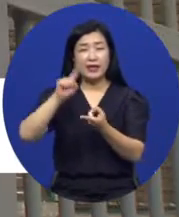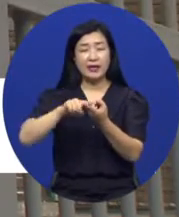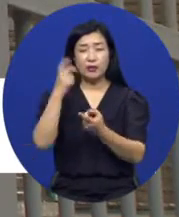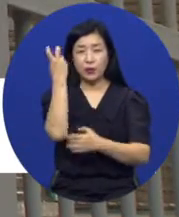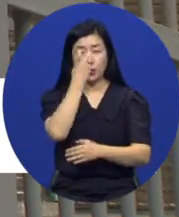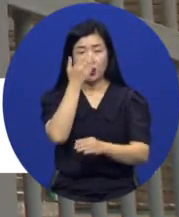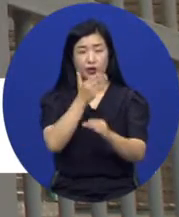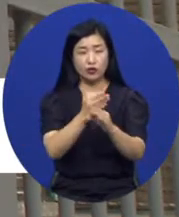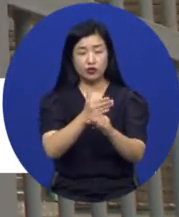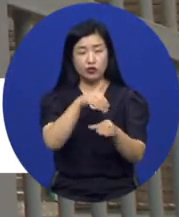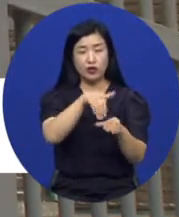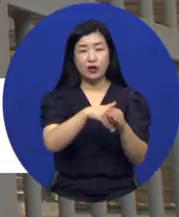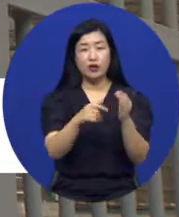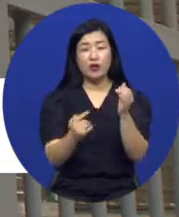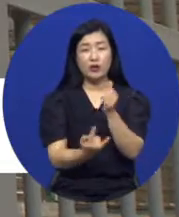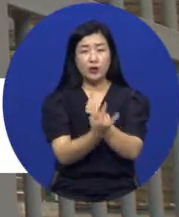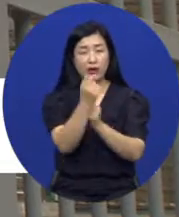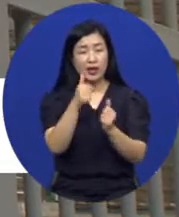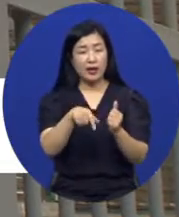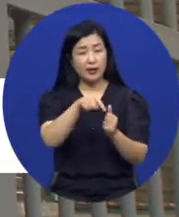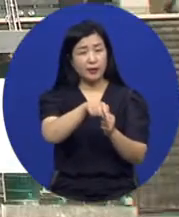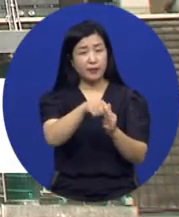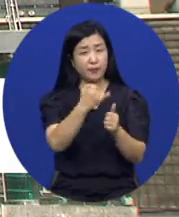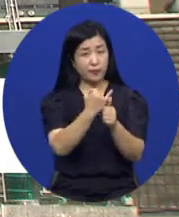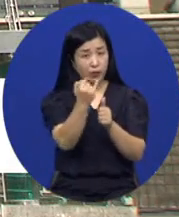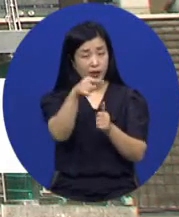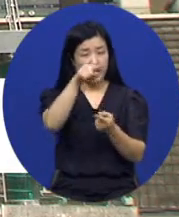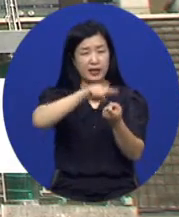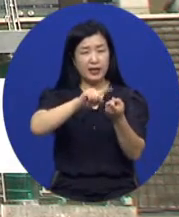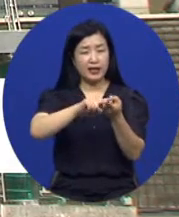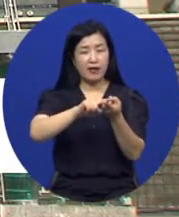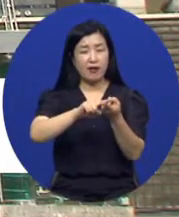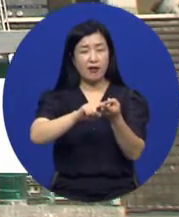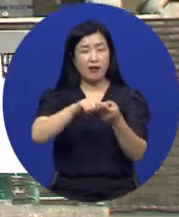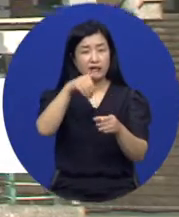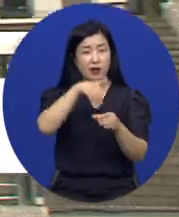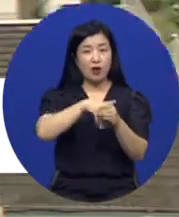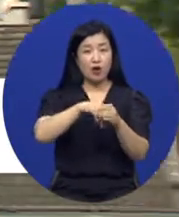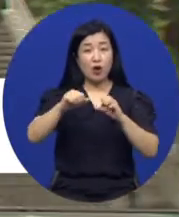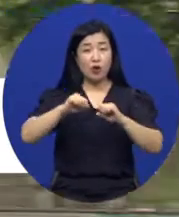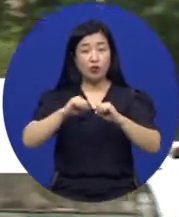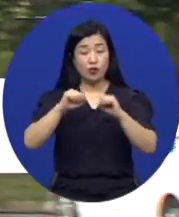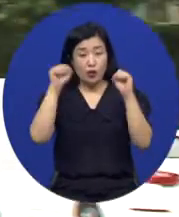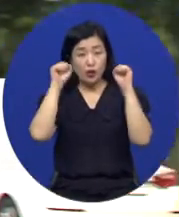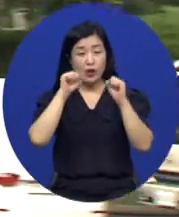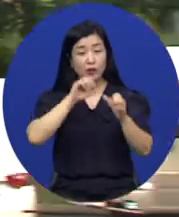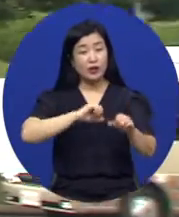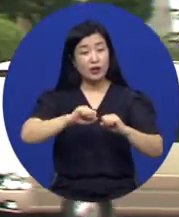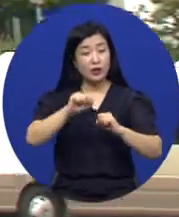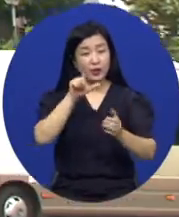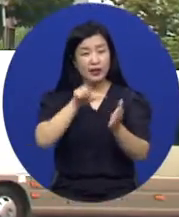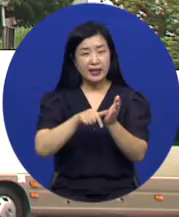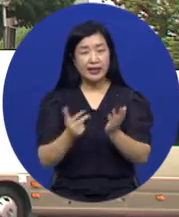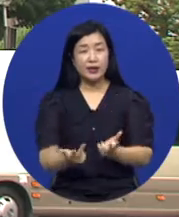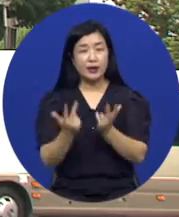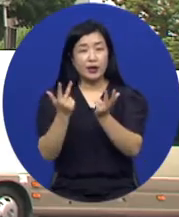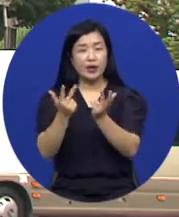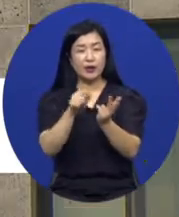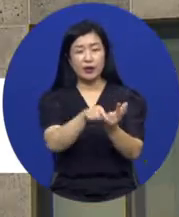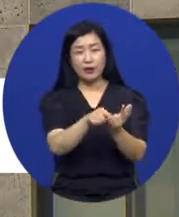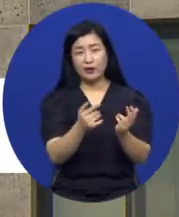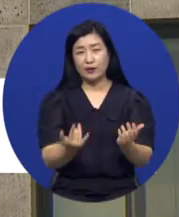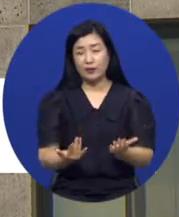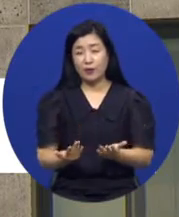경찰과 선관위 등에 따르면 해당 배우자는 지난 6일 지방선거 선거 운동 기간에 자원 봉사활동을 하며 봉사